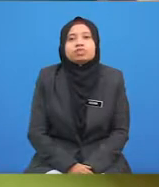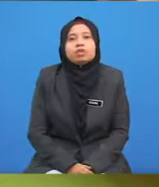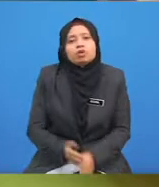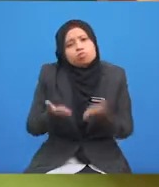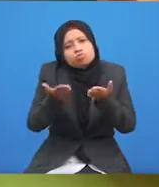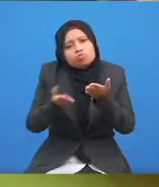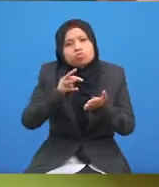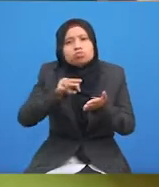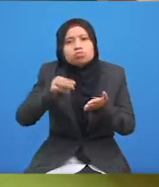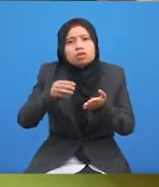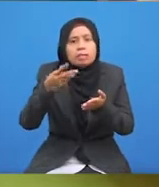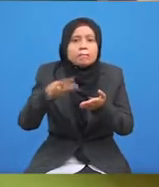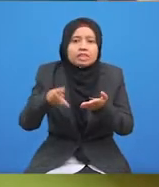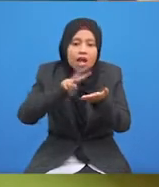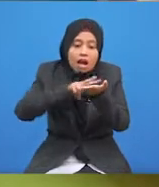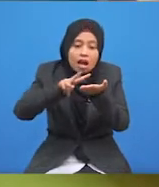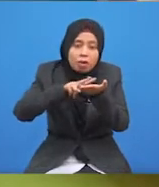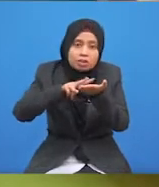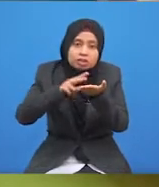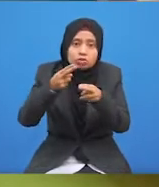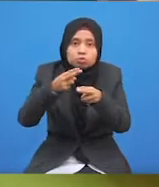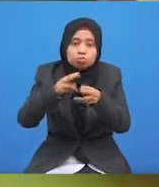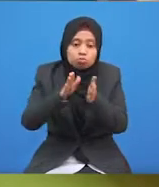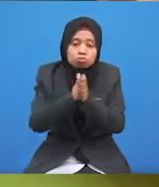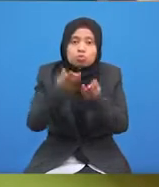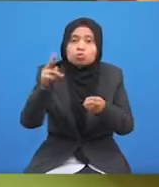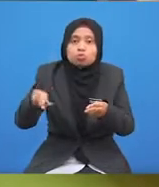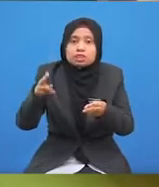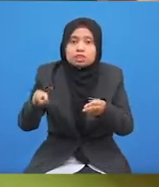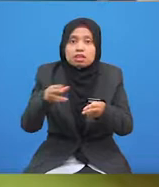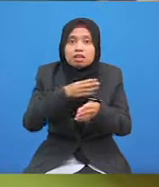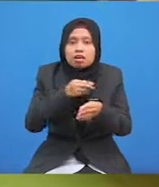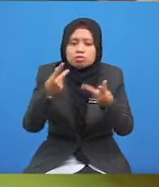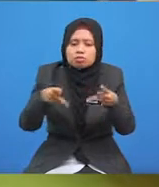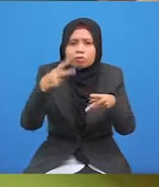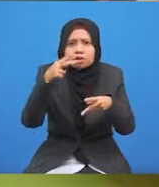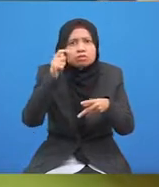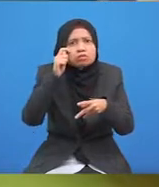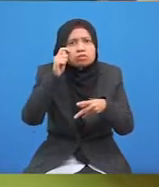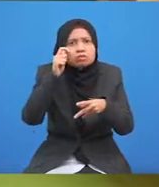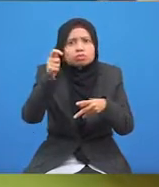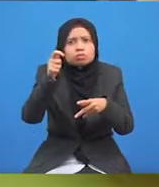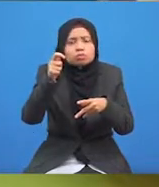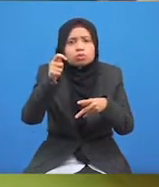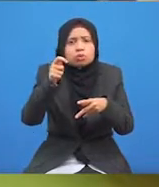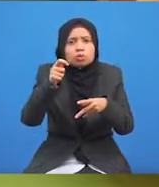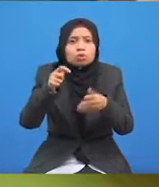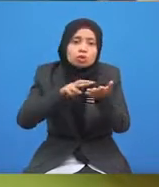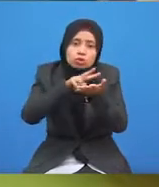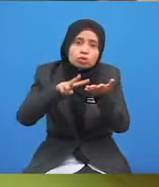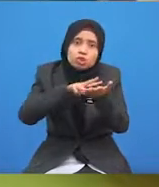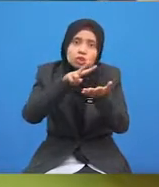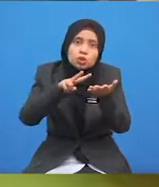Mungkin murid-murid pernah membaca buku sejarah atau pernah menonton dokumentari